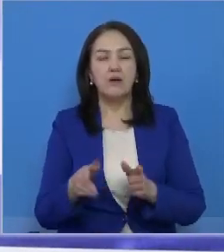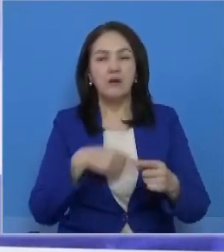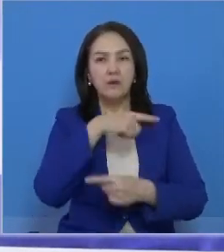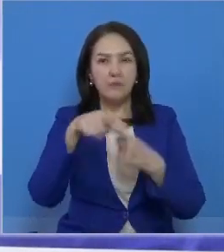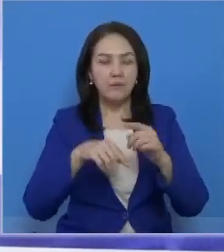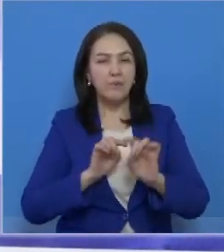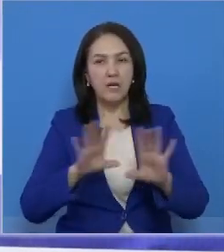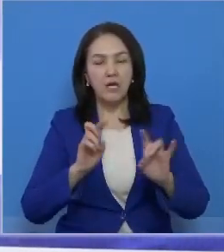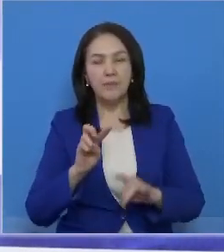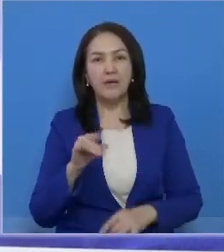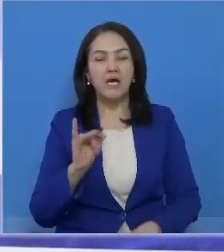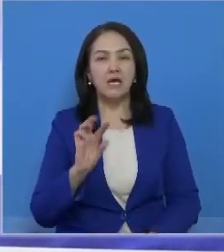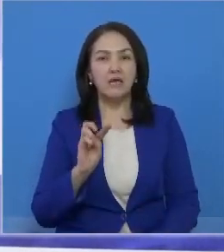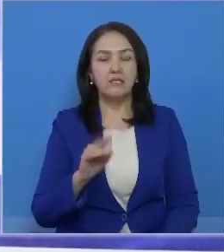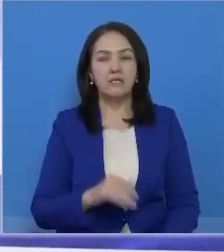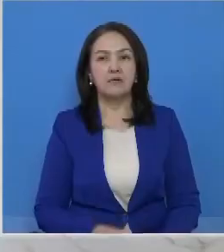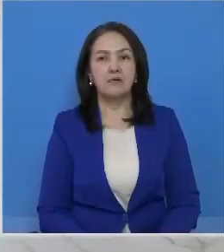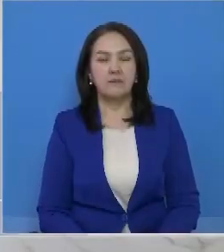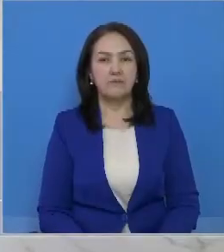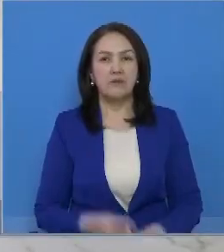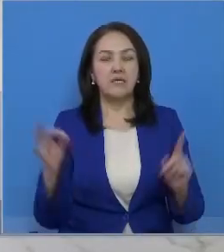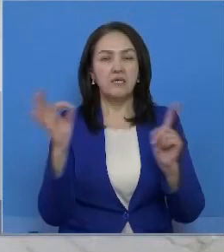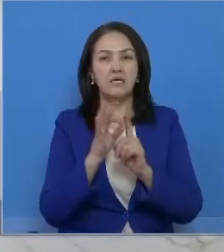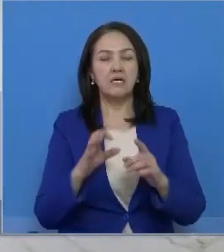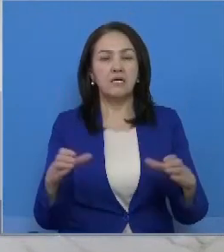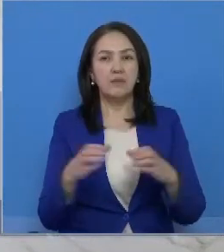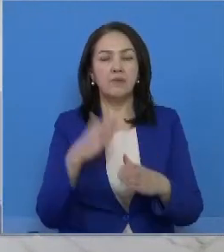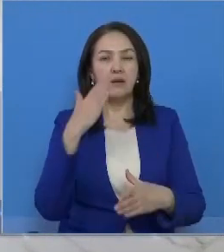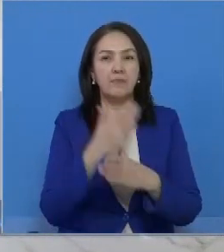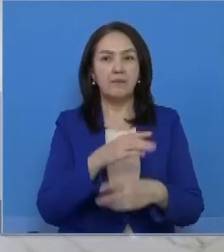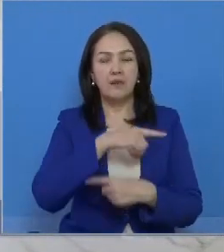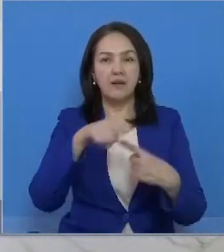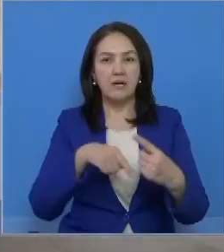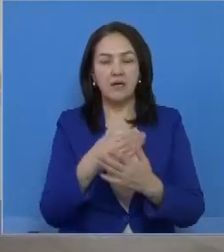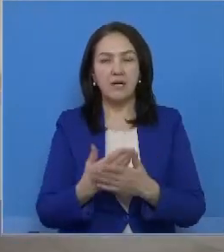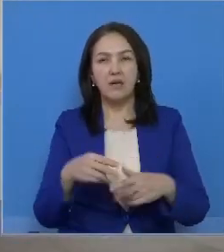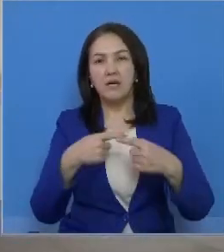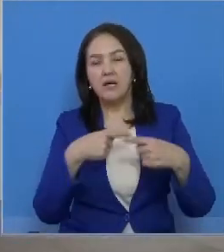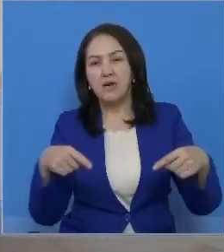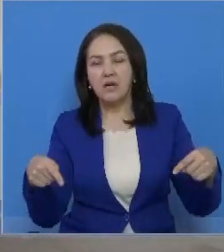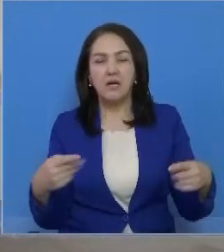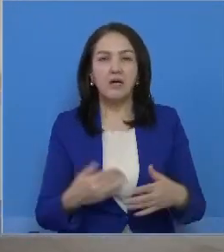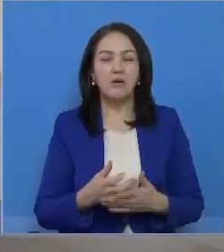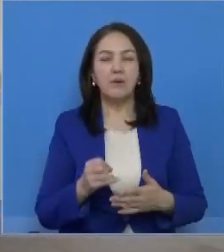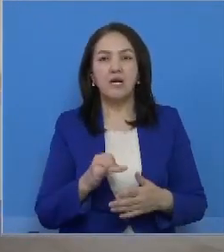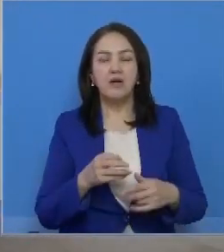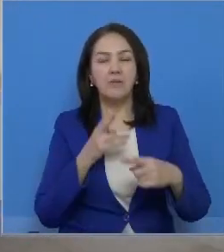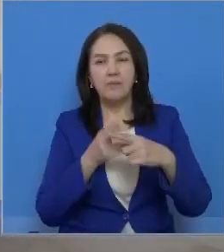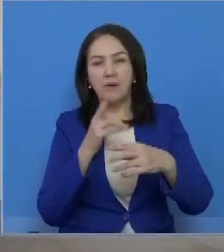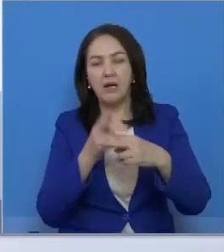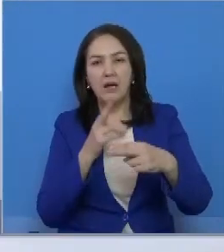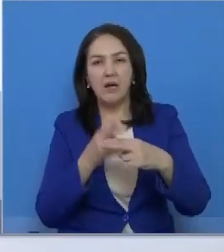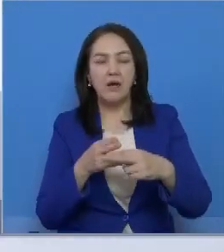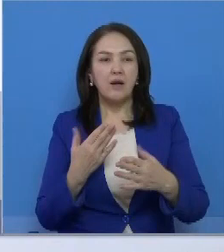подробнее расскажет Наш корреспондент это помогает предпринимателям в преодолении различных административных барьеров